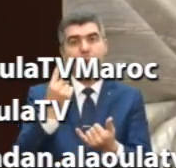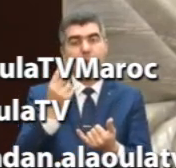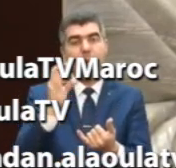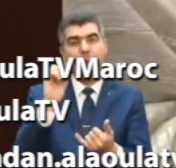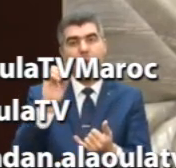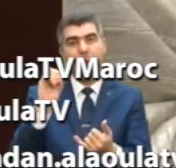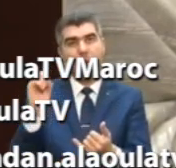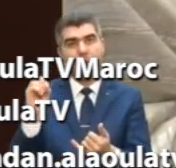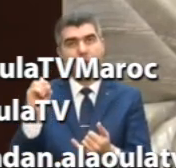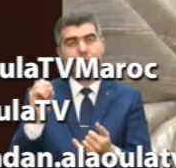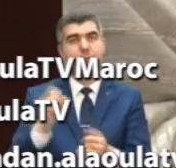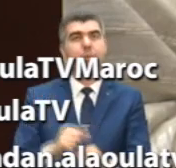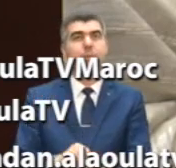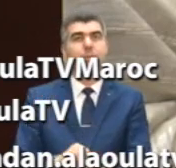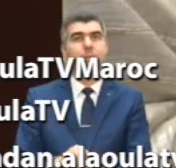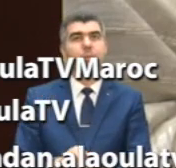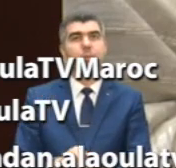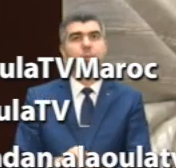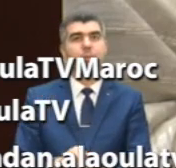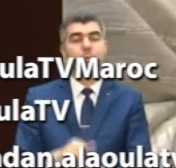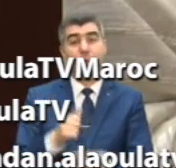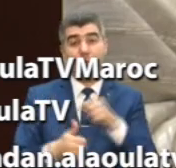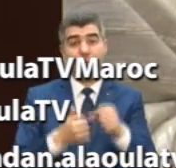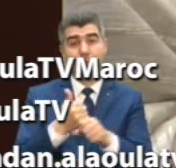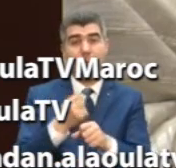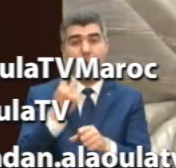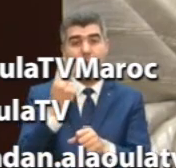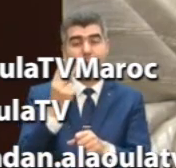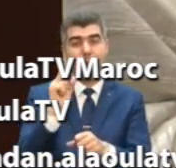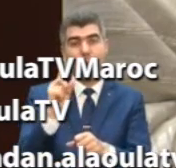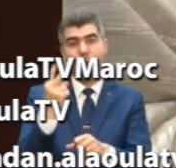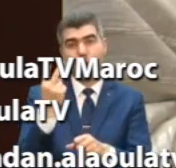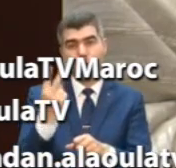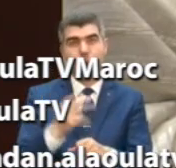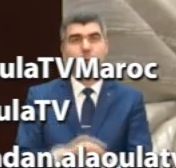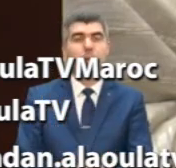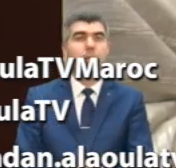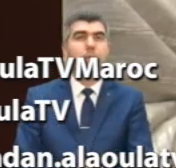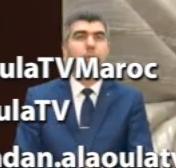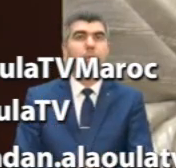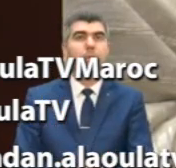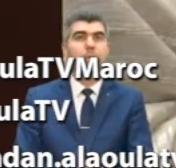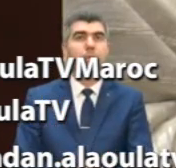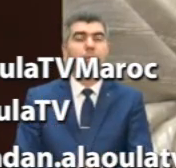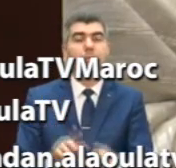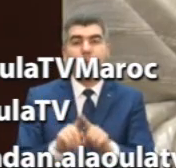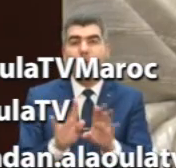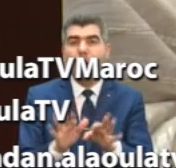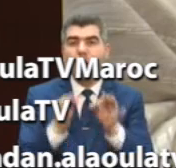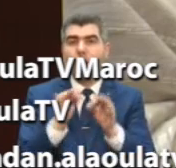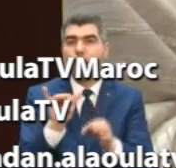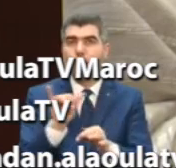200,000 في 21، وهذا يقتضي ان